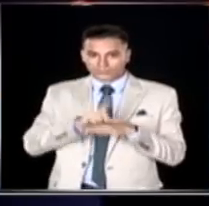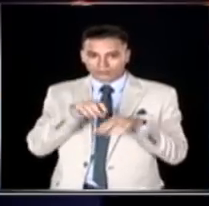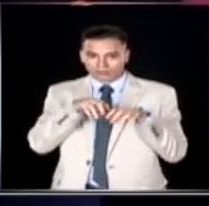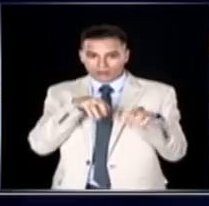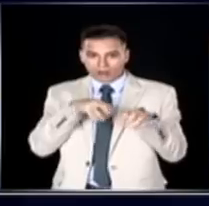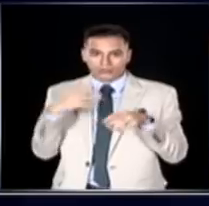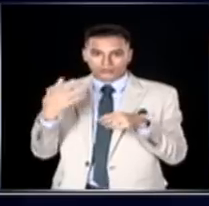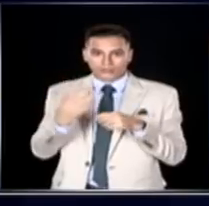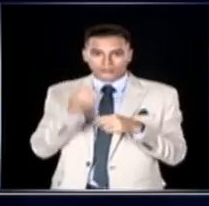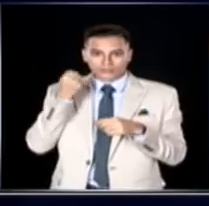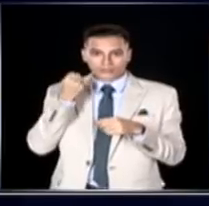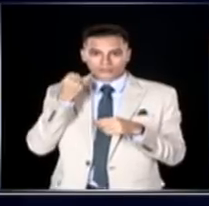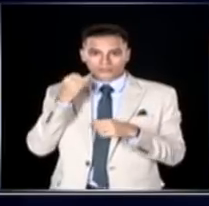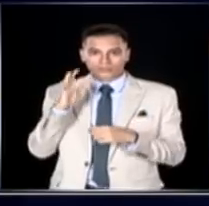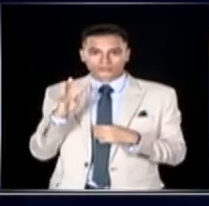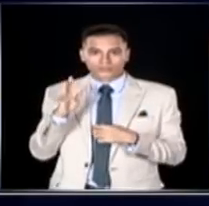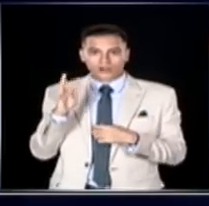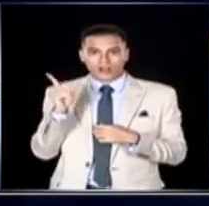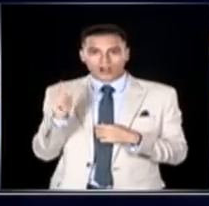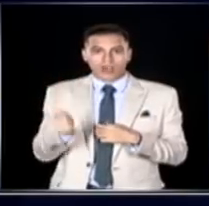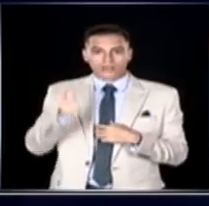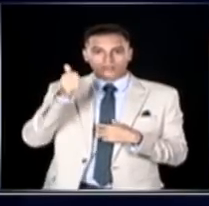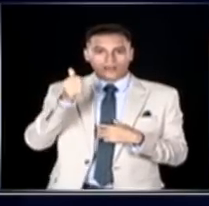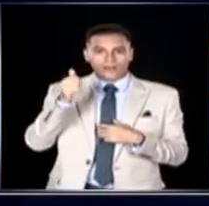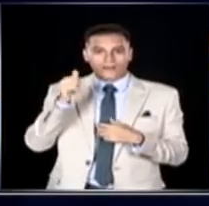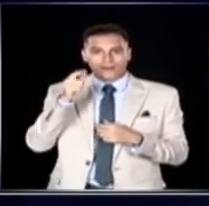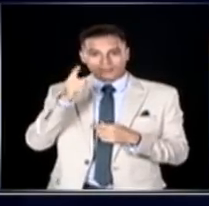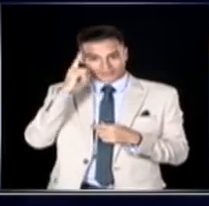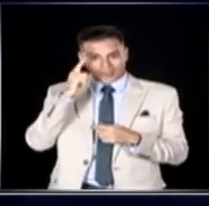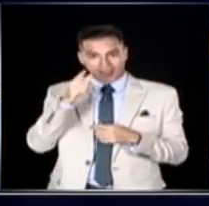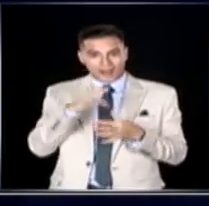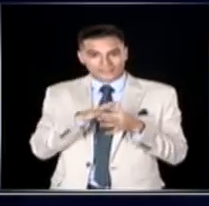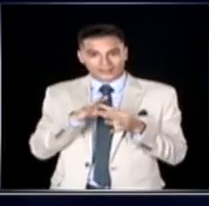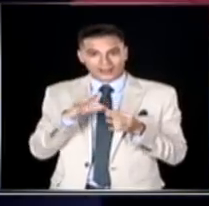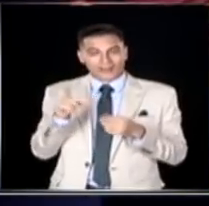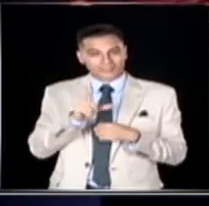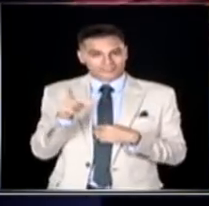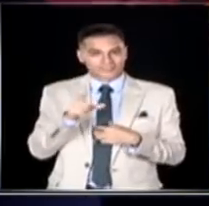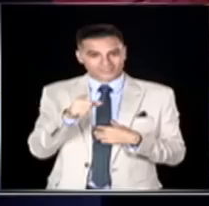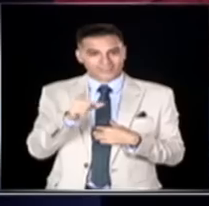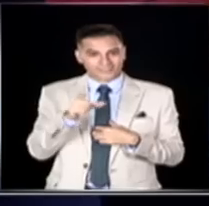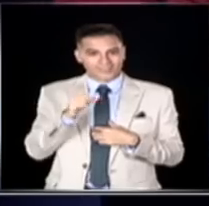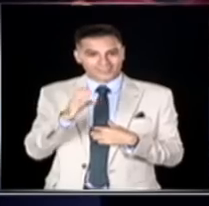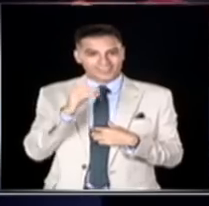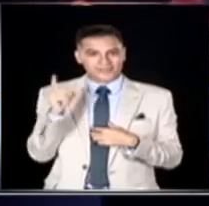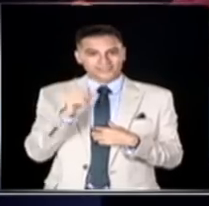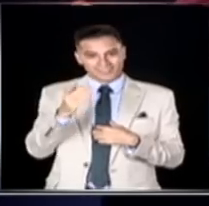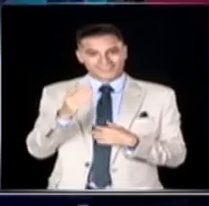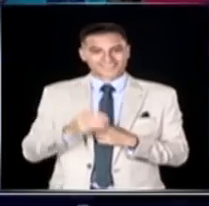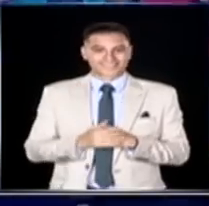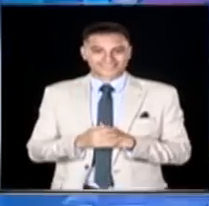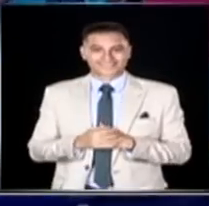أمريكا. كان شاه إيران محمد رضا بهلوي. برافو عليك، انت عارف الحكاية. إجابة صحيحة.